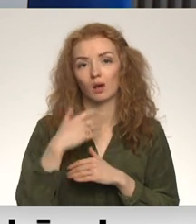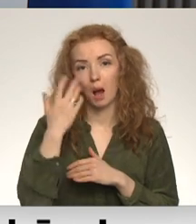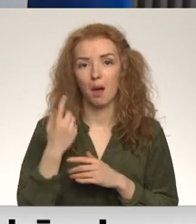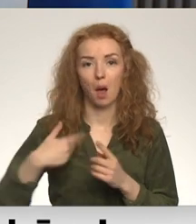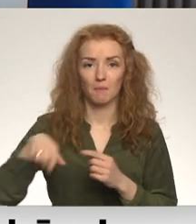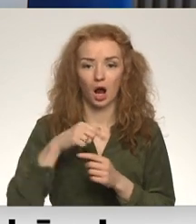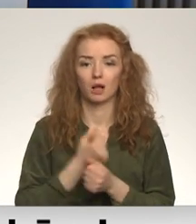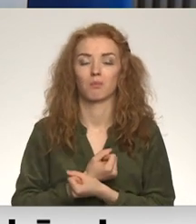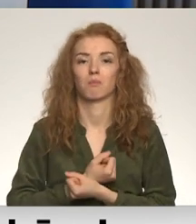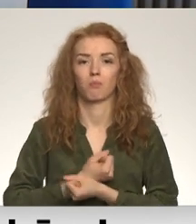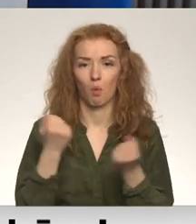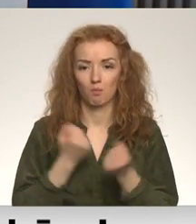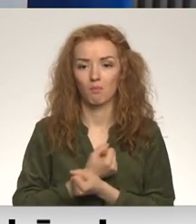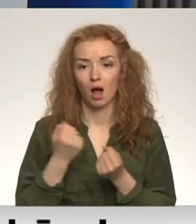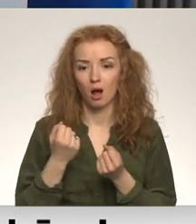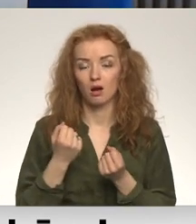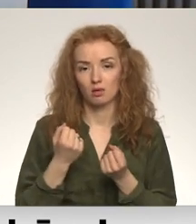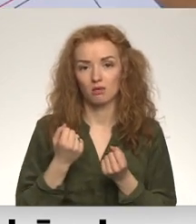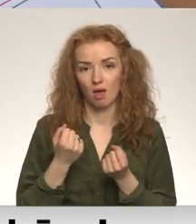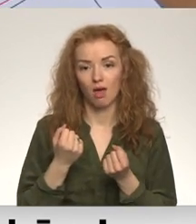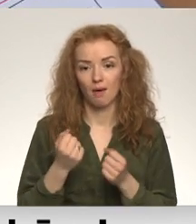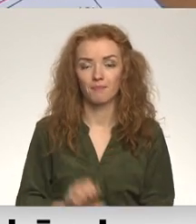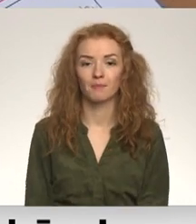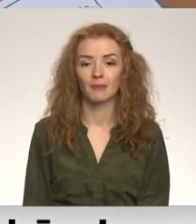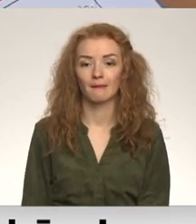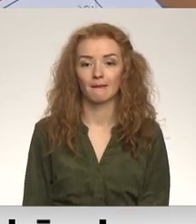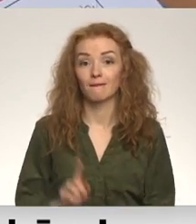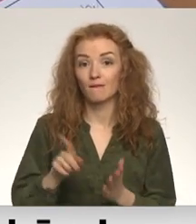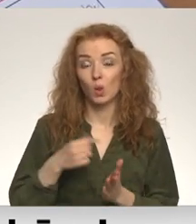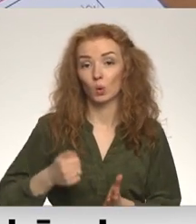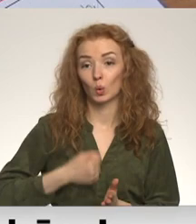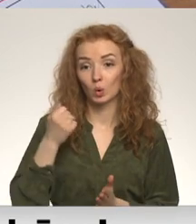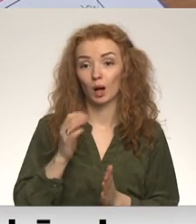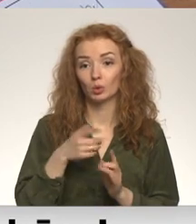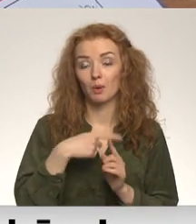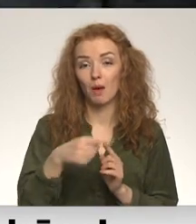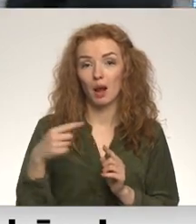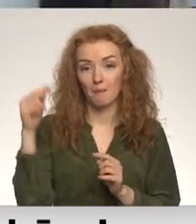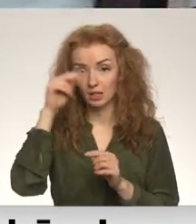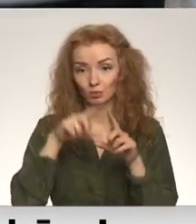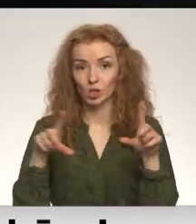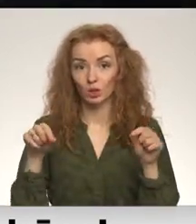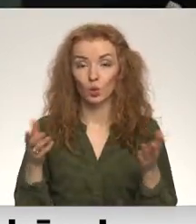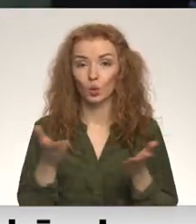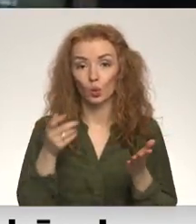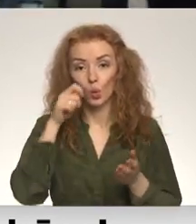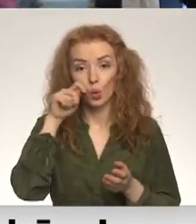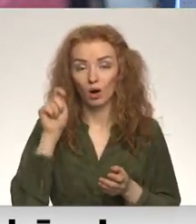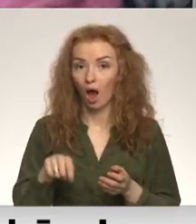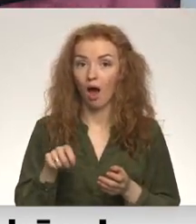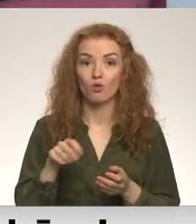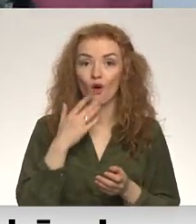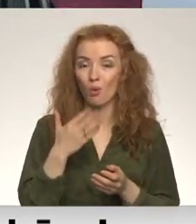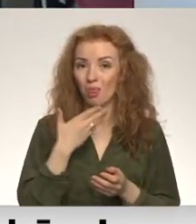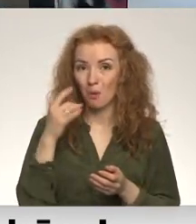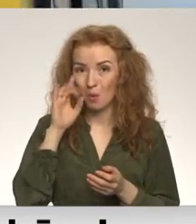ja, izbraukuši tādos mirkļos. Ja. Un vēl grūtāk būs pārējām mācību iestādēm, kurās ukraiņu valodā nerunā.